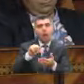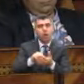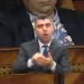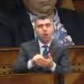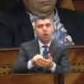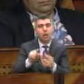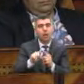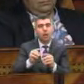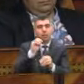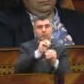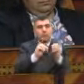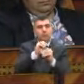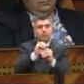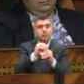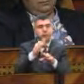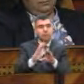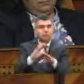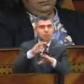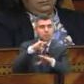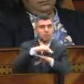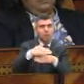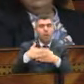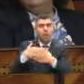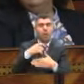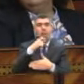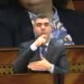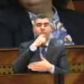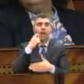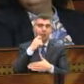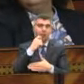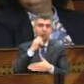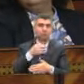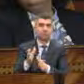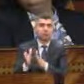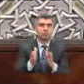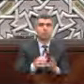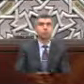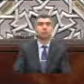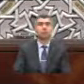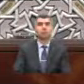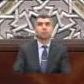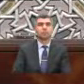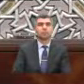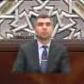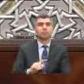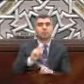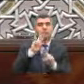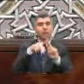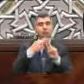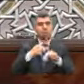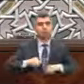للشرب، وخاصة احنا قرابين على شهر رمضان الأبرك. شكرا سيد نائب. جواب سيد الوزير.